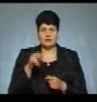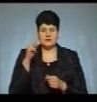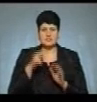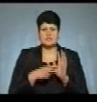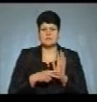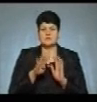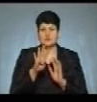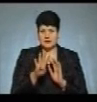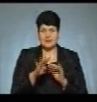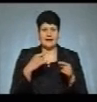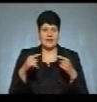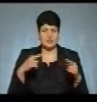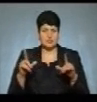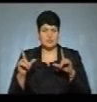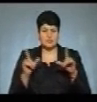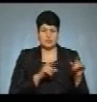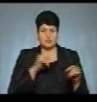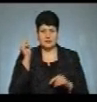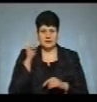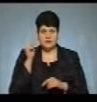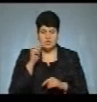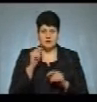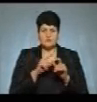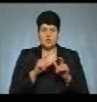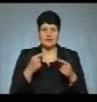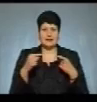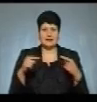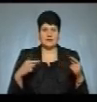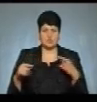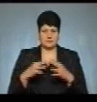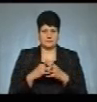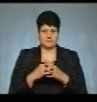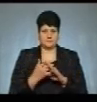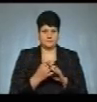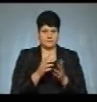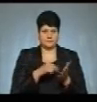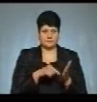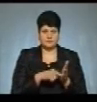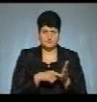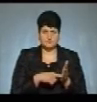74. Решта доїжджають на навчання до шкіл в інших населених пунктах.